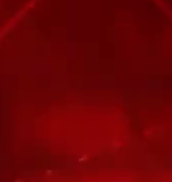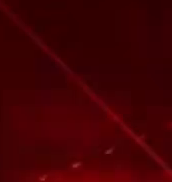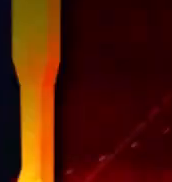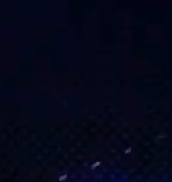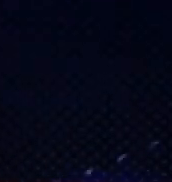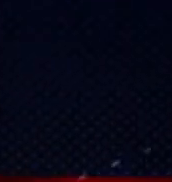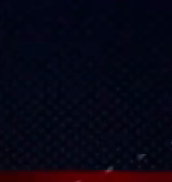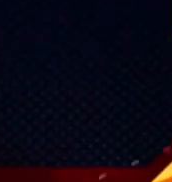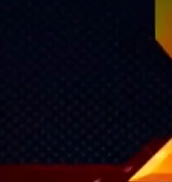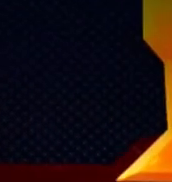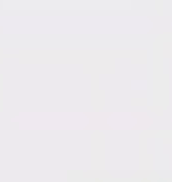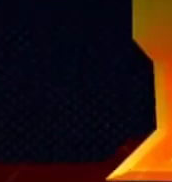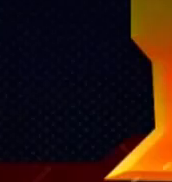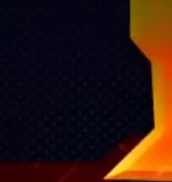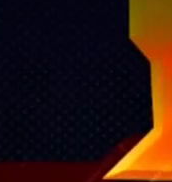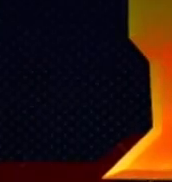Halo